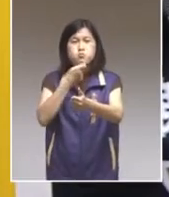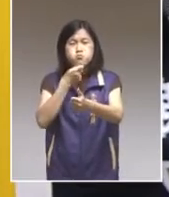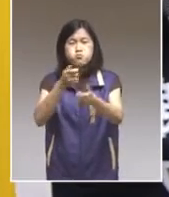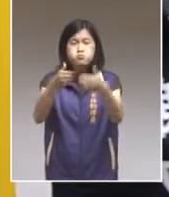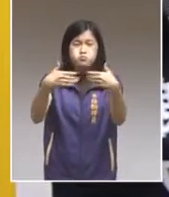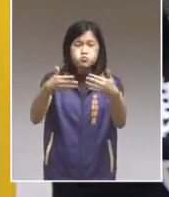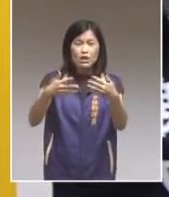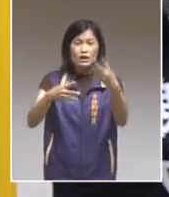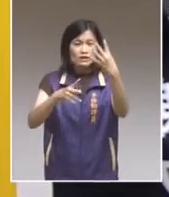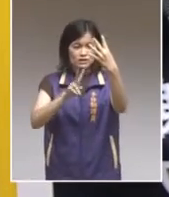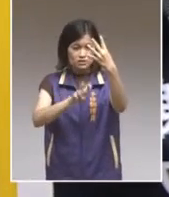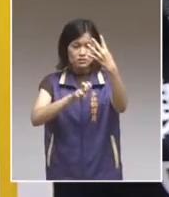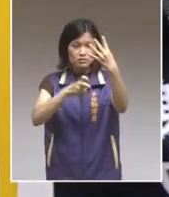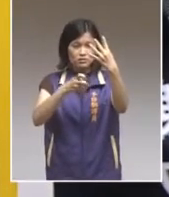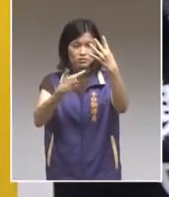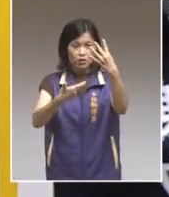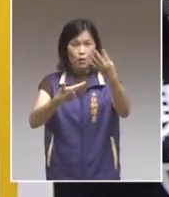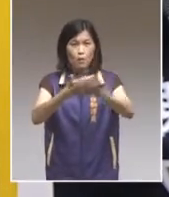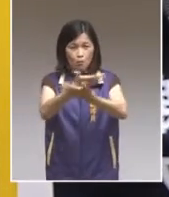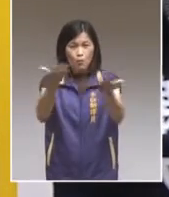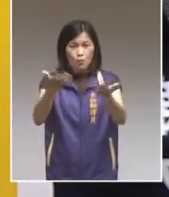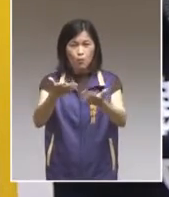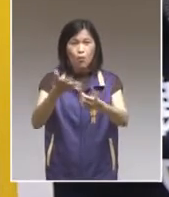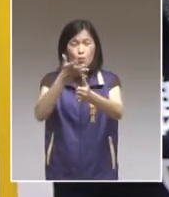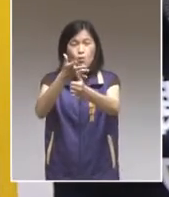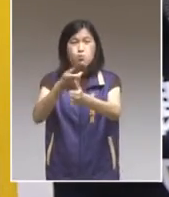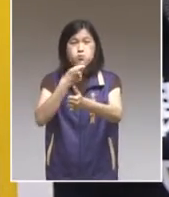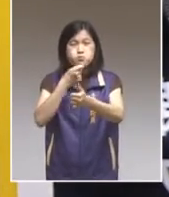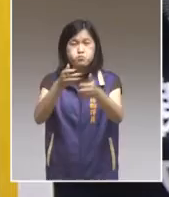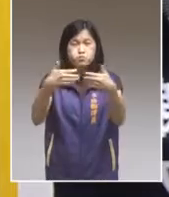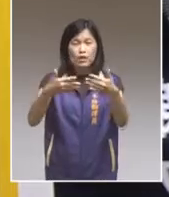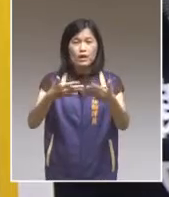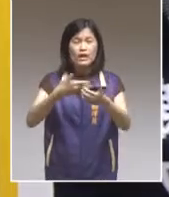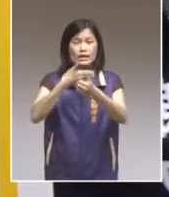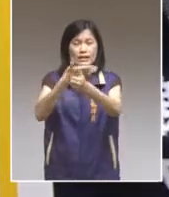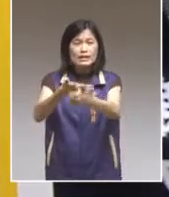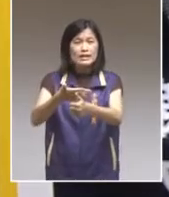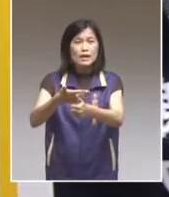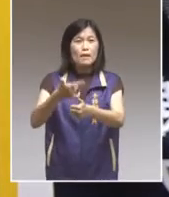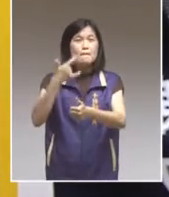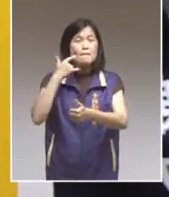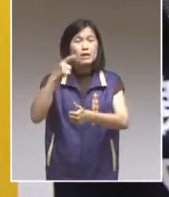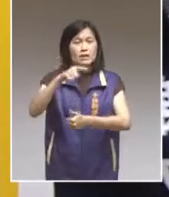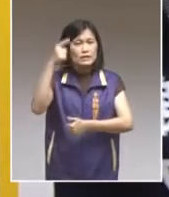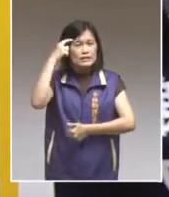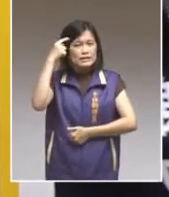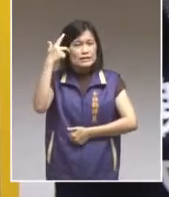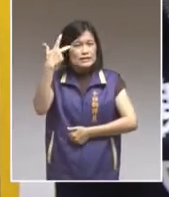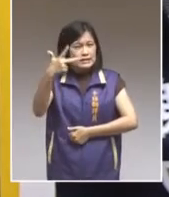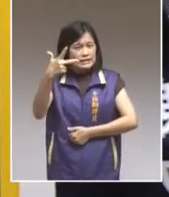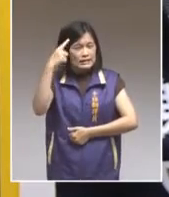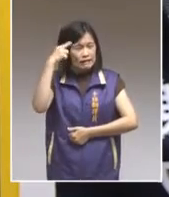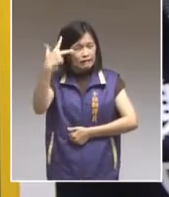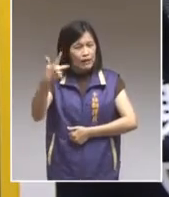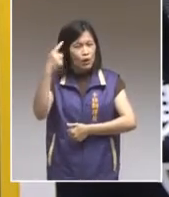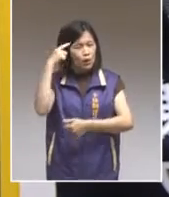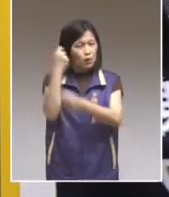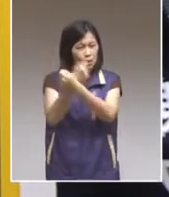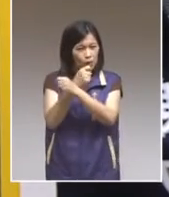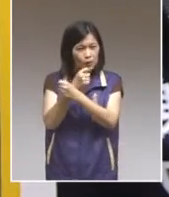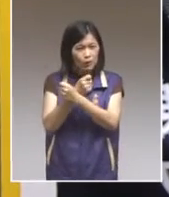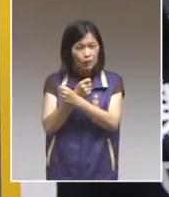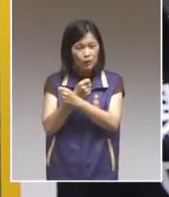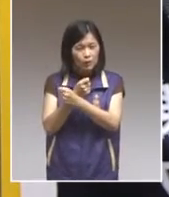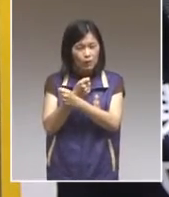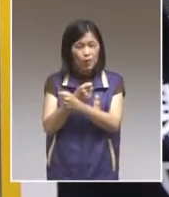那4月26号就已经开始发放，那我们会提供给家长有7天的思考期，那家长可以充分的考量，